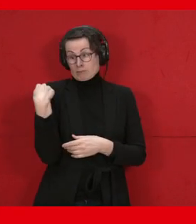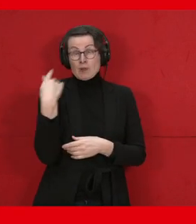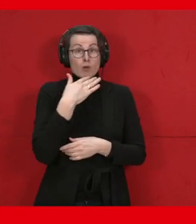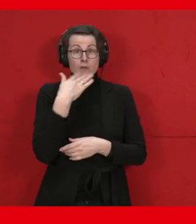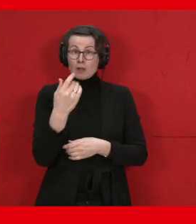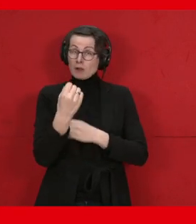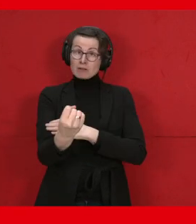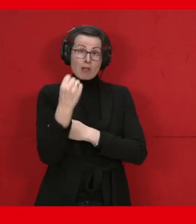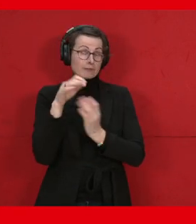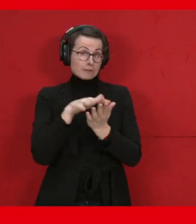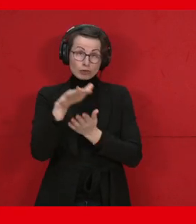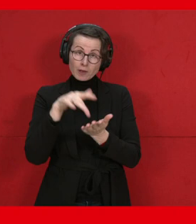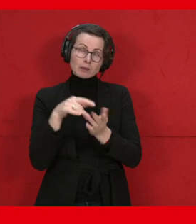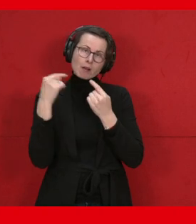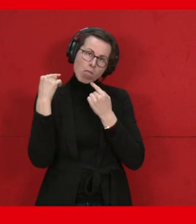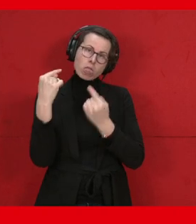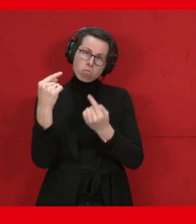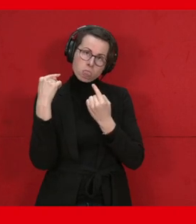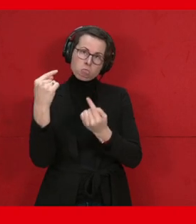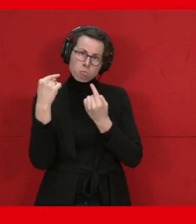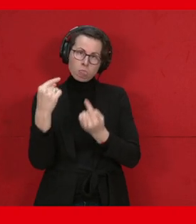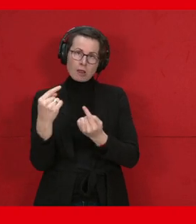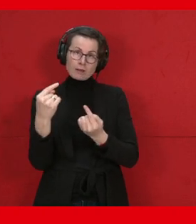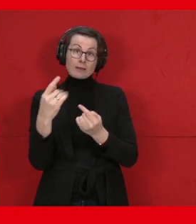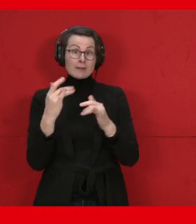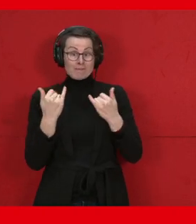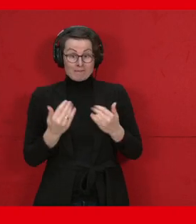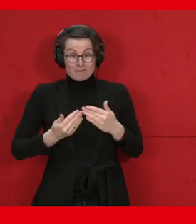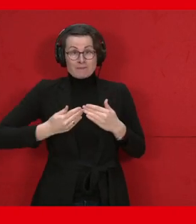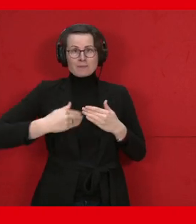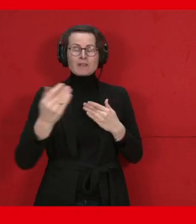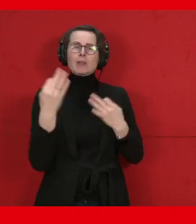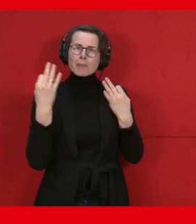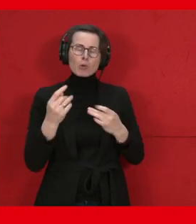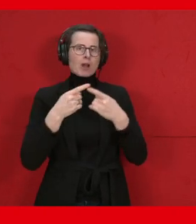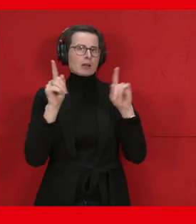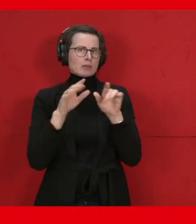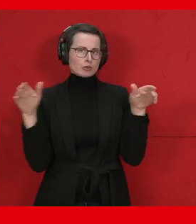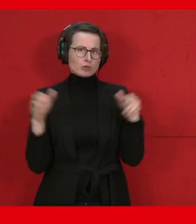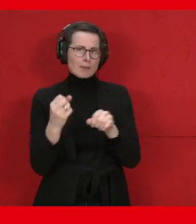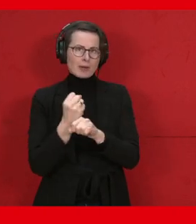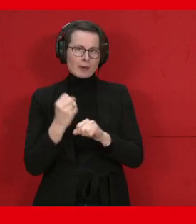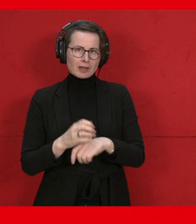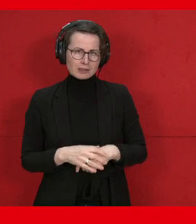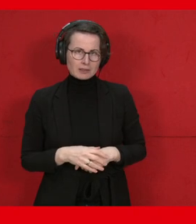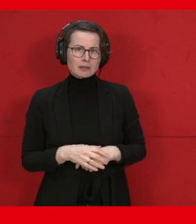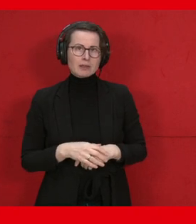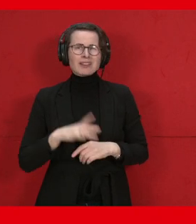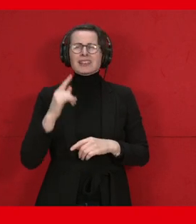haben in Konflikten der letzten Jahre und wir jetzt unbedingt einen neuen Modus brauchen. Es gibt keine